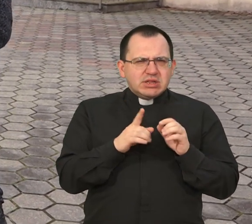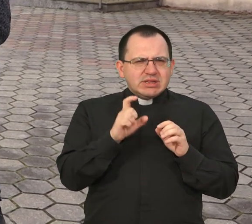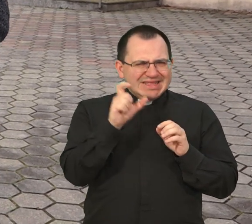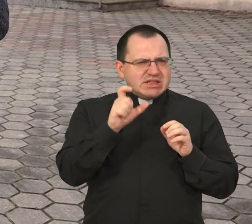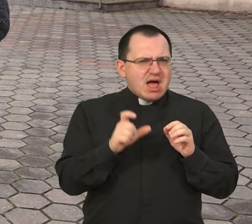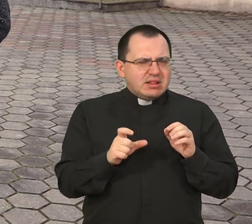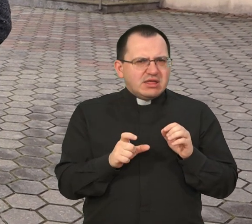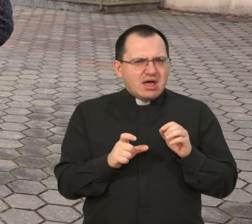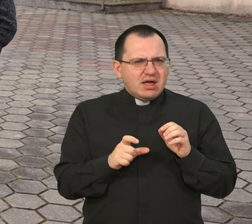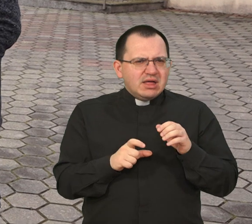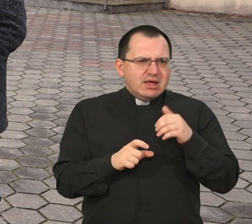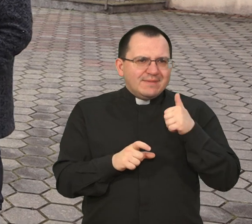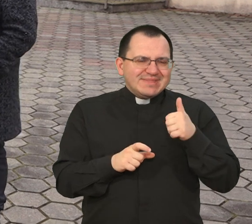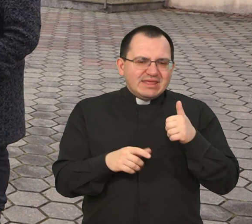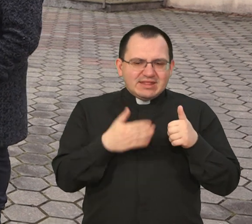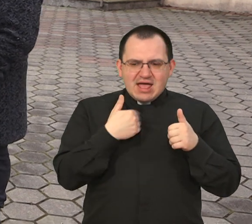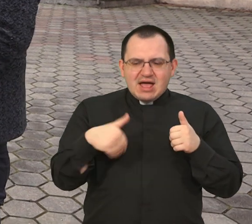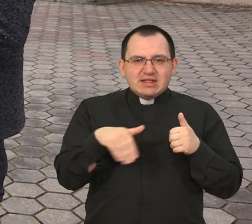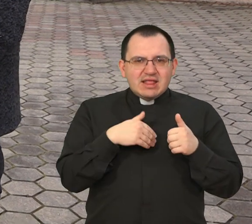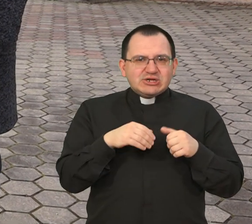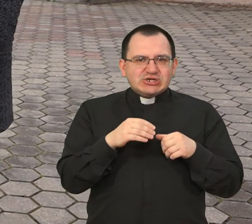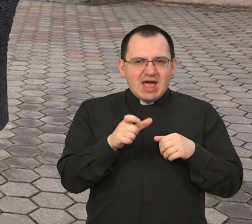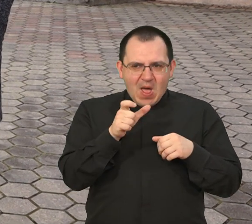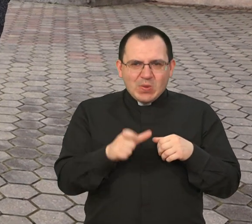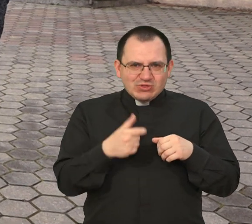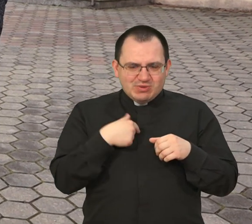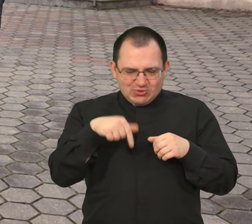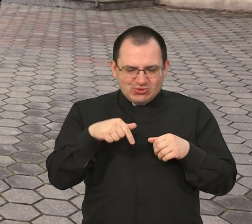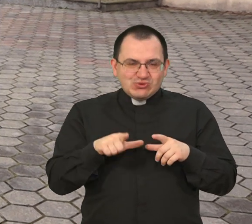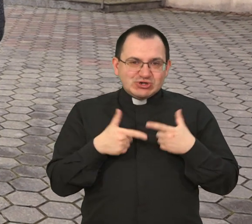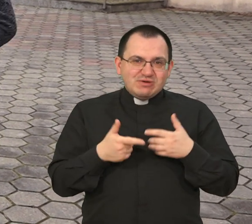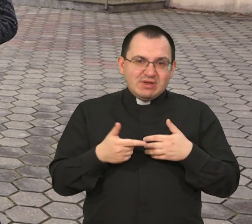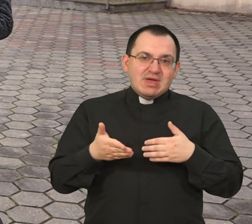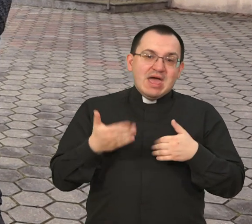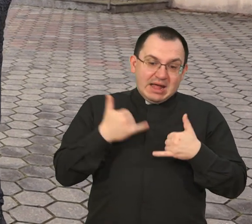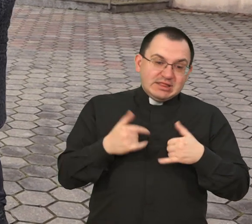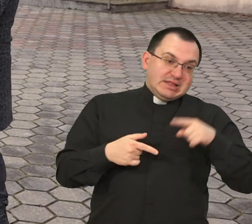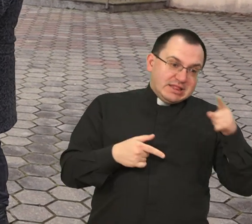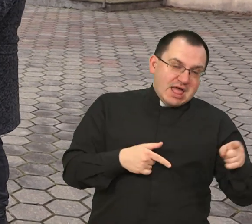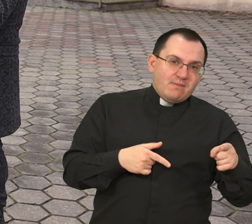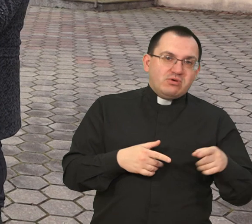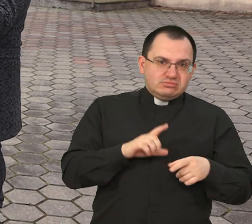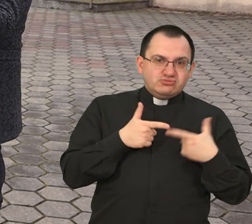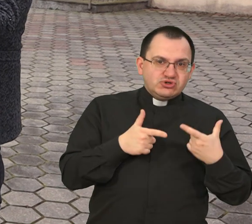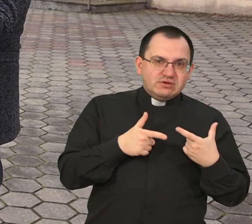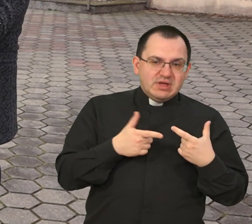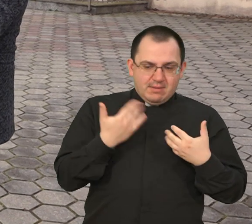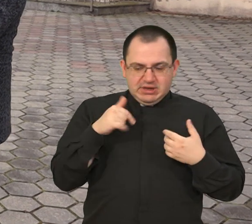Italiji. Isto kod jedne naše župljanke koja sada tamo živi. I onda smo napravili